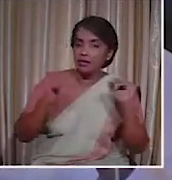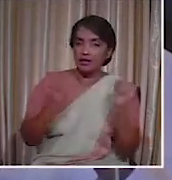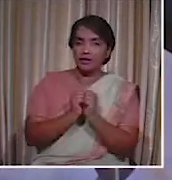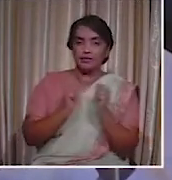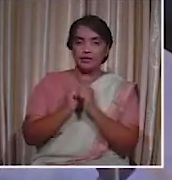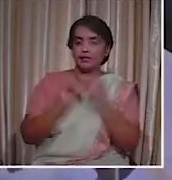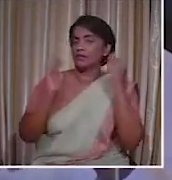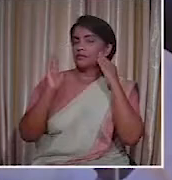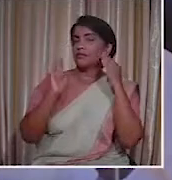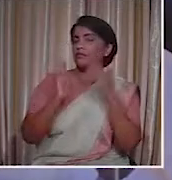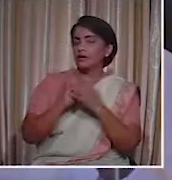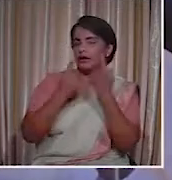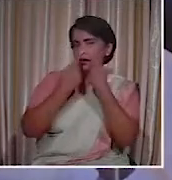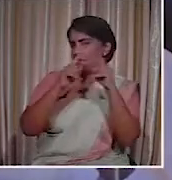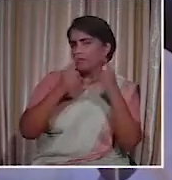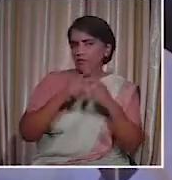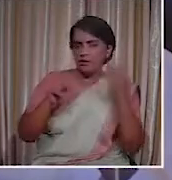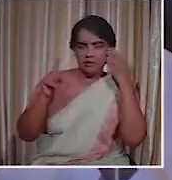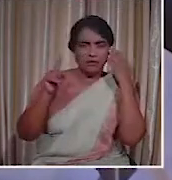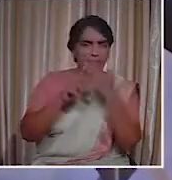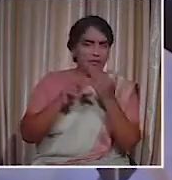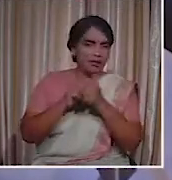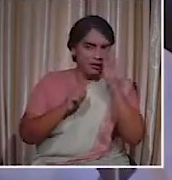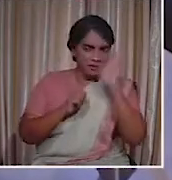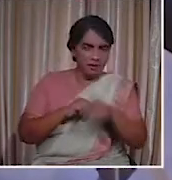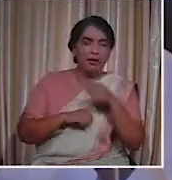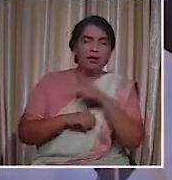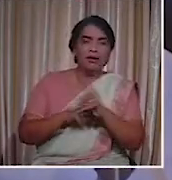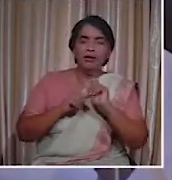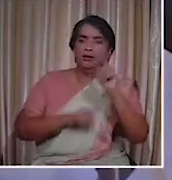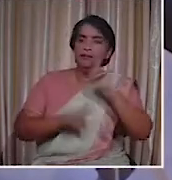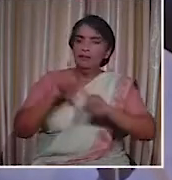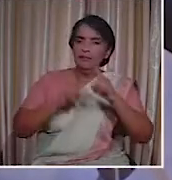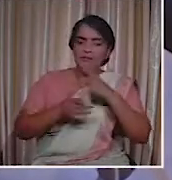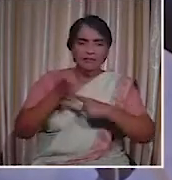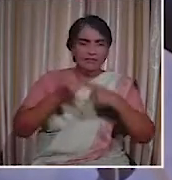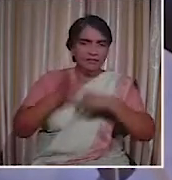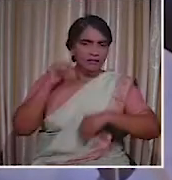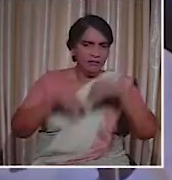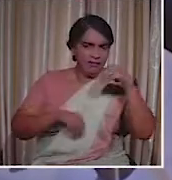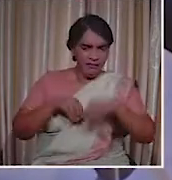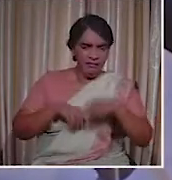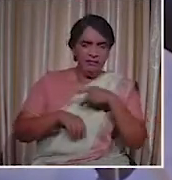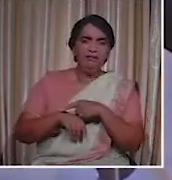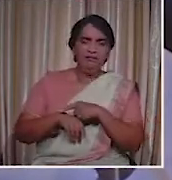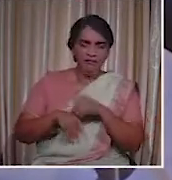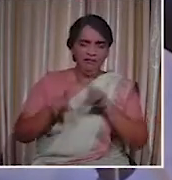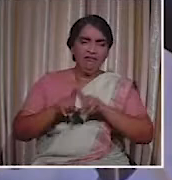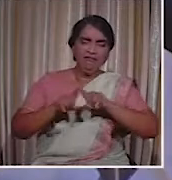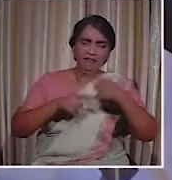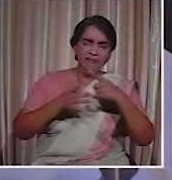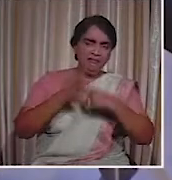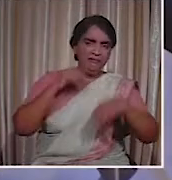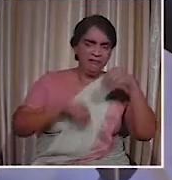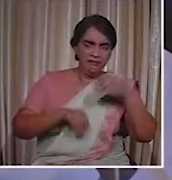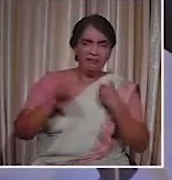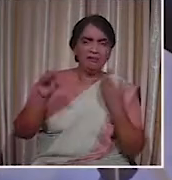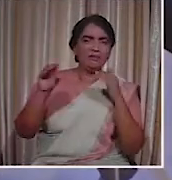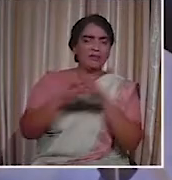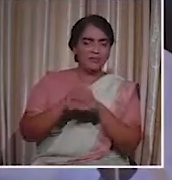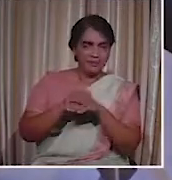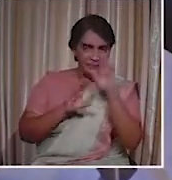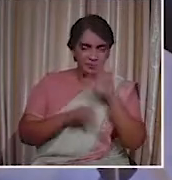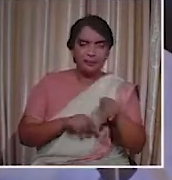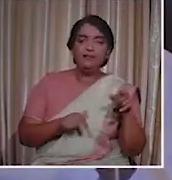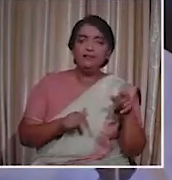පිළිබඳ විවිධ කරුණු මතුවී තිබෙන නිසා පාර්ලිමේන්තු මැතිවරණය හා අනිකුත් මැතිවරණවලට ඉදිරිපත් වීම